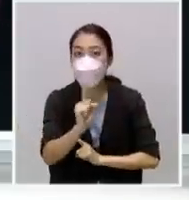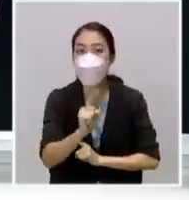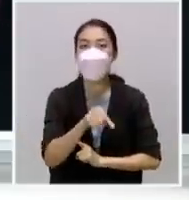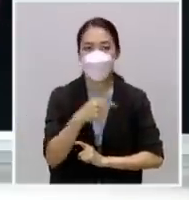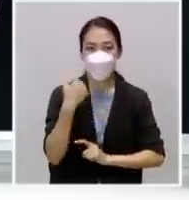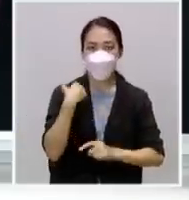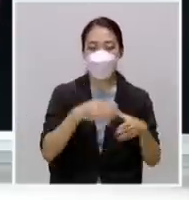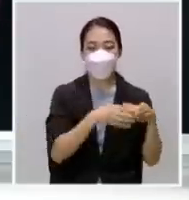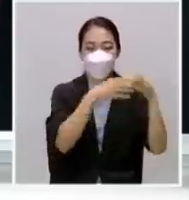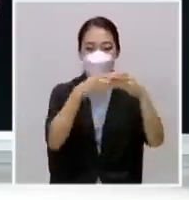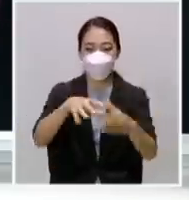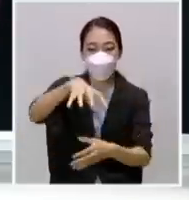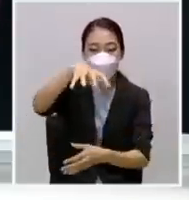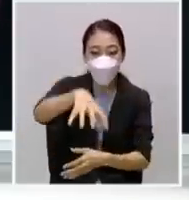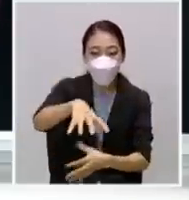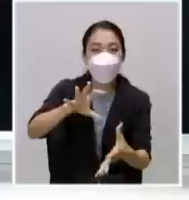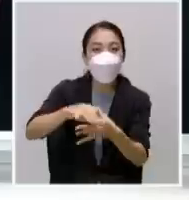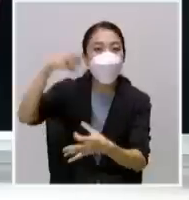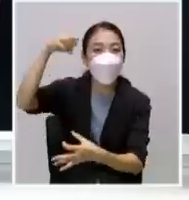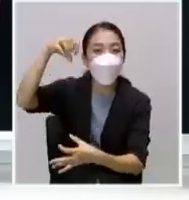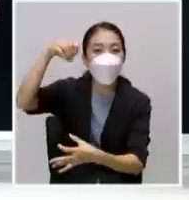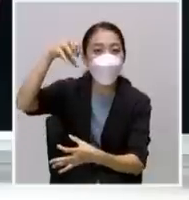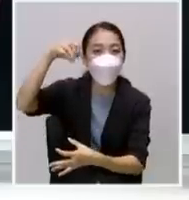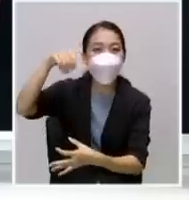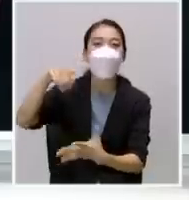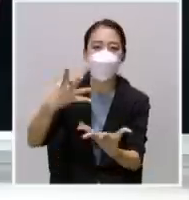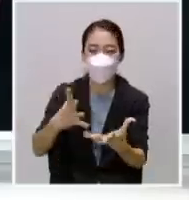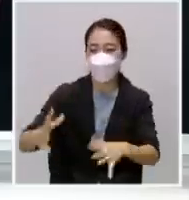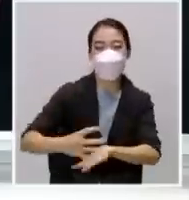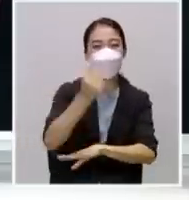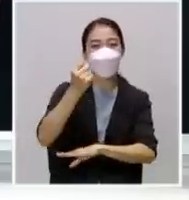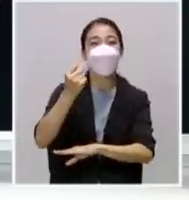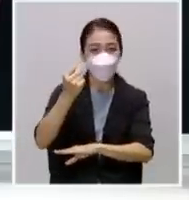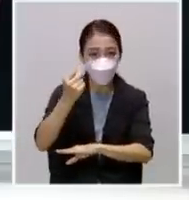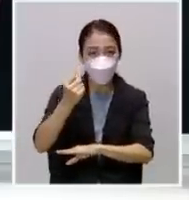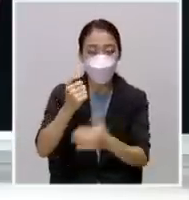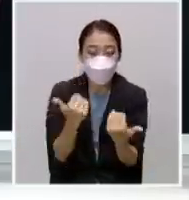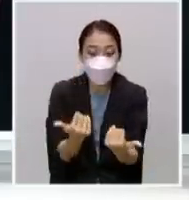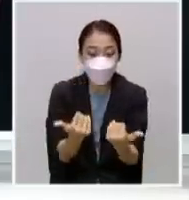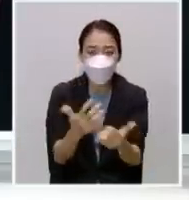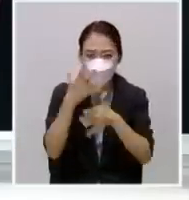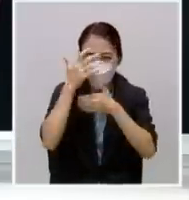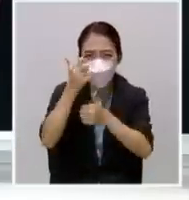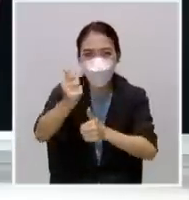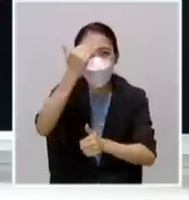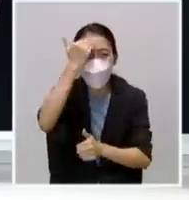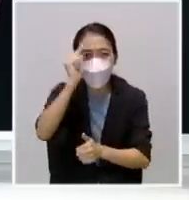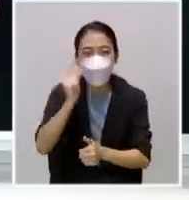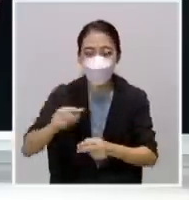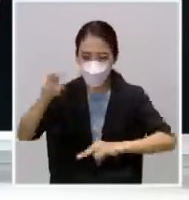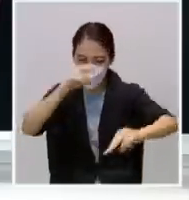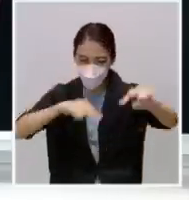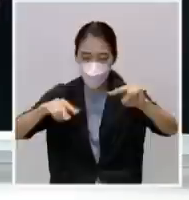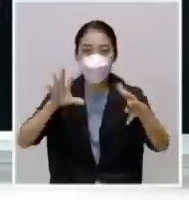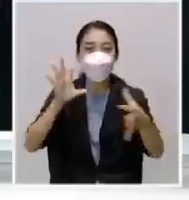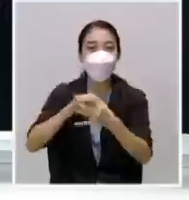โรงไฟฟ้านิวเคลียร์เชอร์โนบิลนะคะที่เคยมีเหตุโศกนาฏกรรมก่อนหน้านี้ล่าสุดมีประเด็นที่น่าสนใจค่ะเพราะว่าจากการตรวจสอบกัมมันตภ